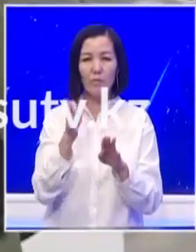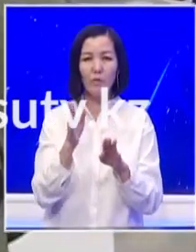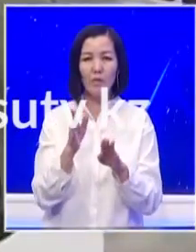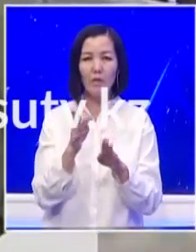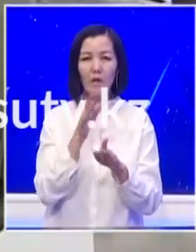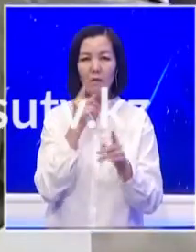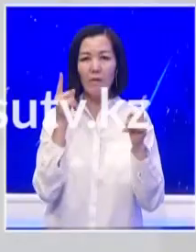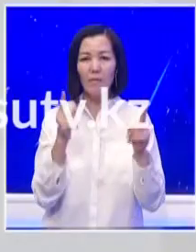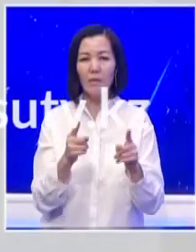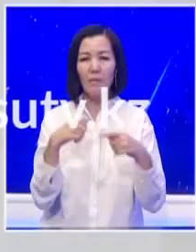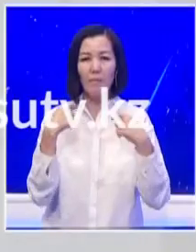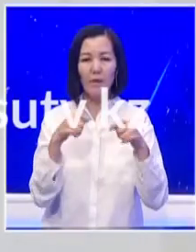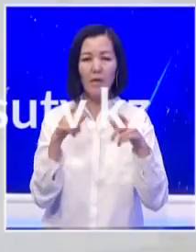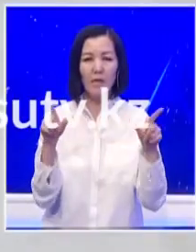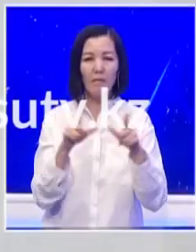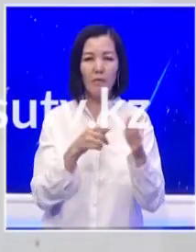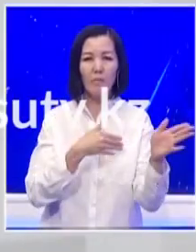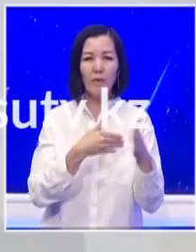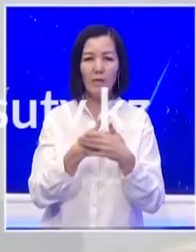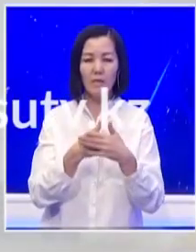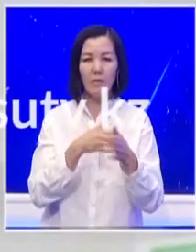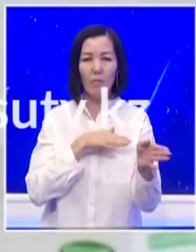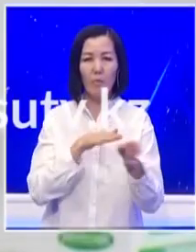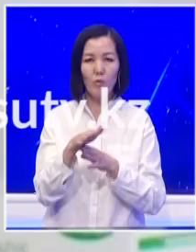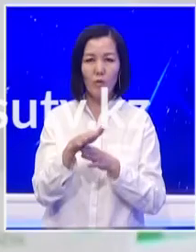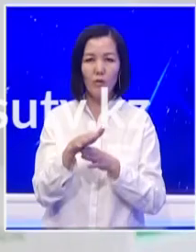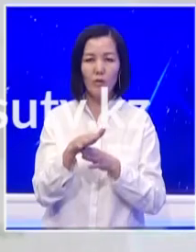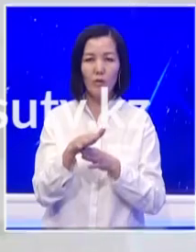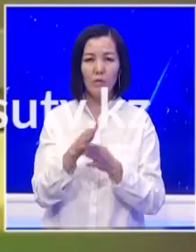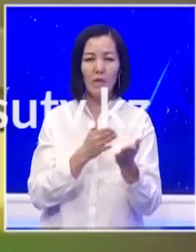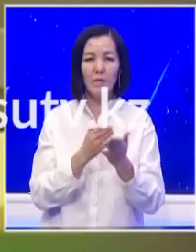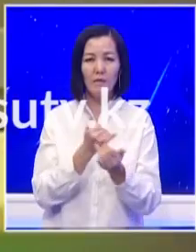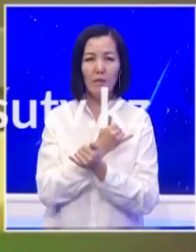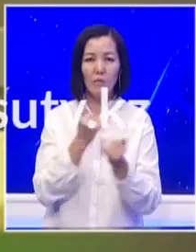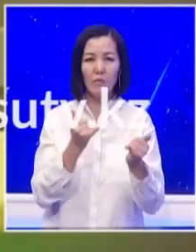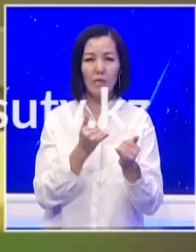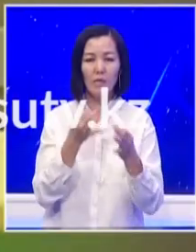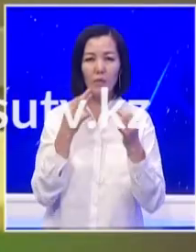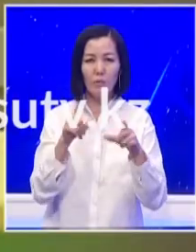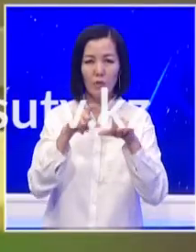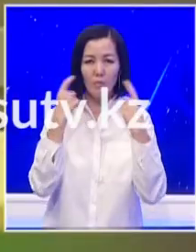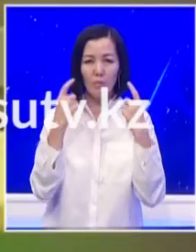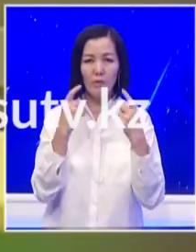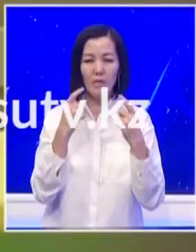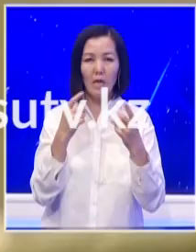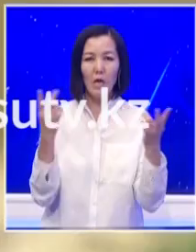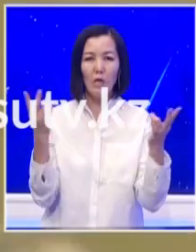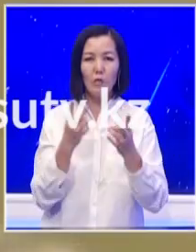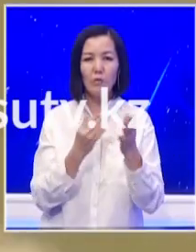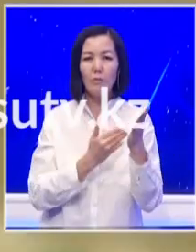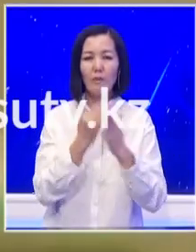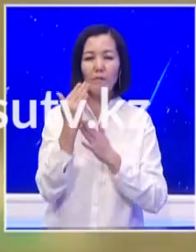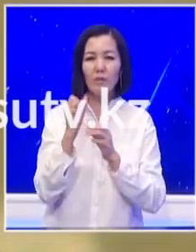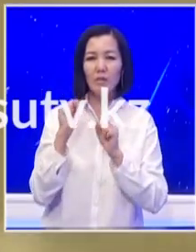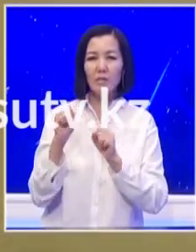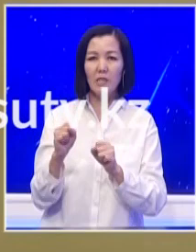период непродовольственные магазины будут закрыты вообще, как и заведения сферы услуг. Не просто маски, а респираторы повышенной